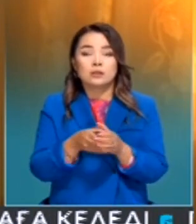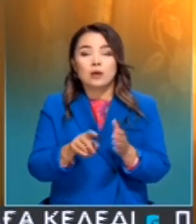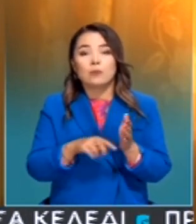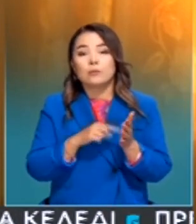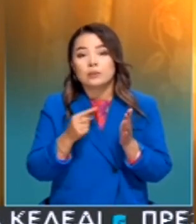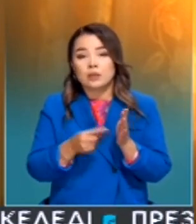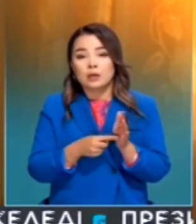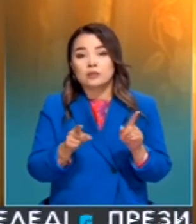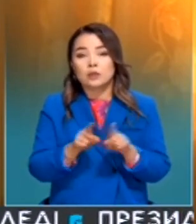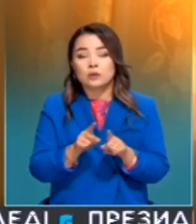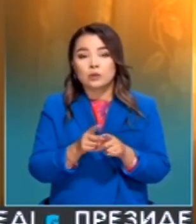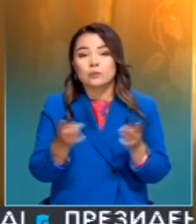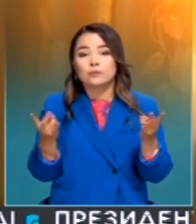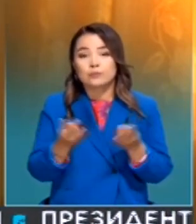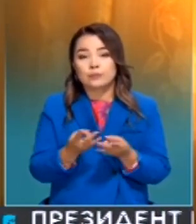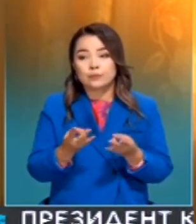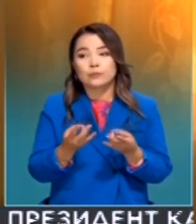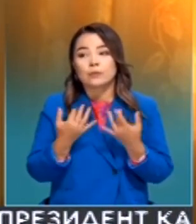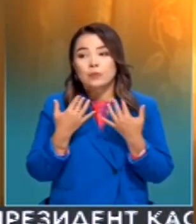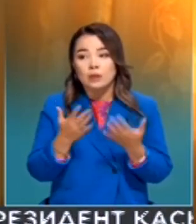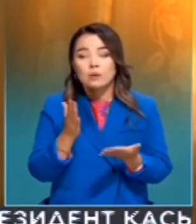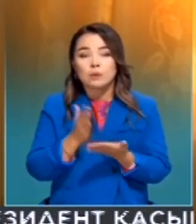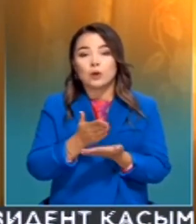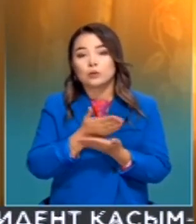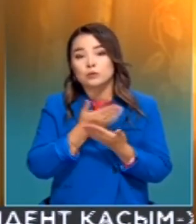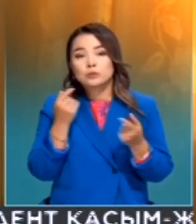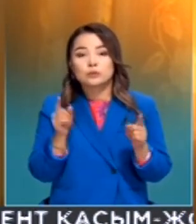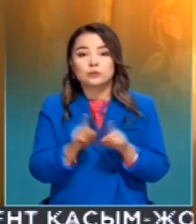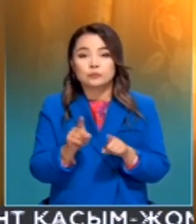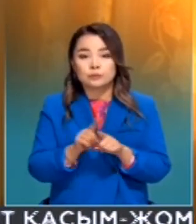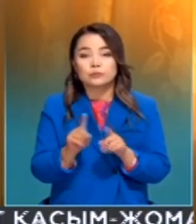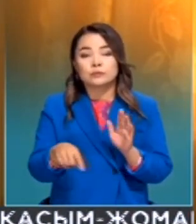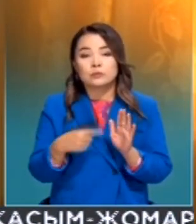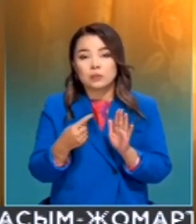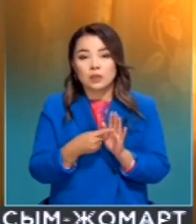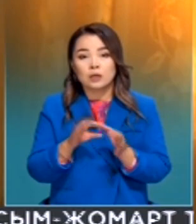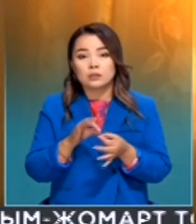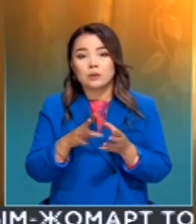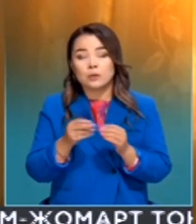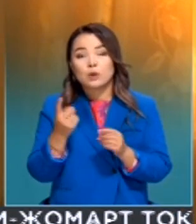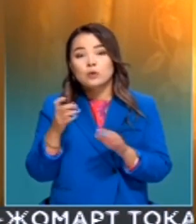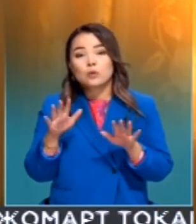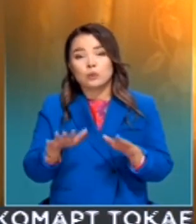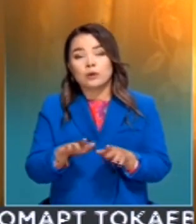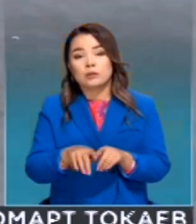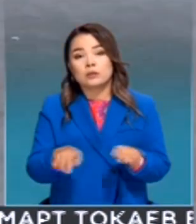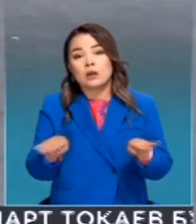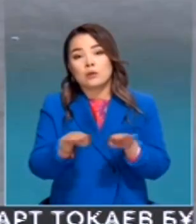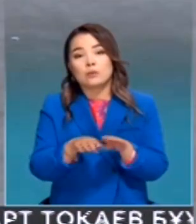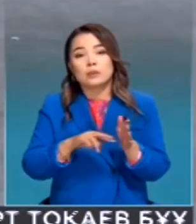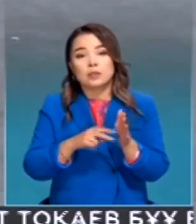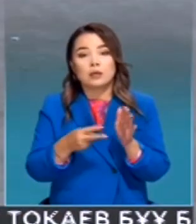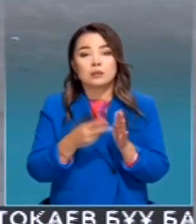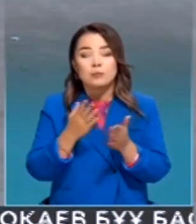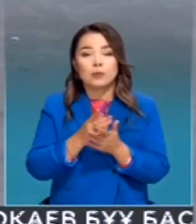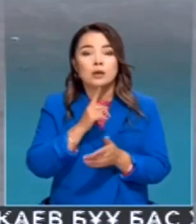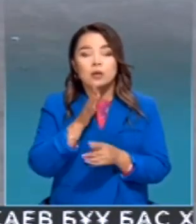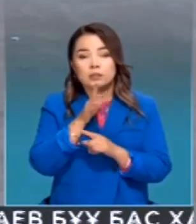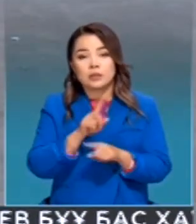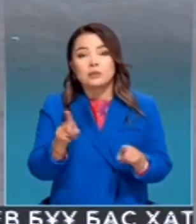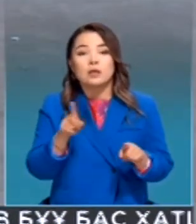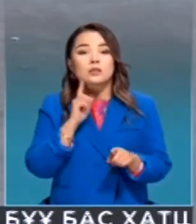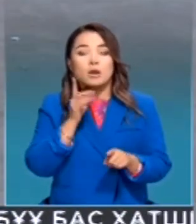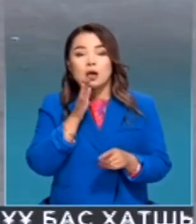мәселе қажеттілік бар жоқ деген мәселені қазір біз осы 100 орынмен жабамыз деп ойлап отырмыз. Ал ерекше жастарды